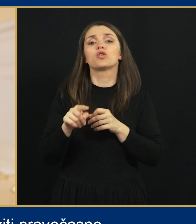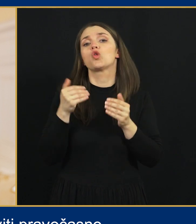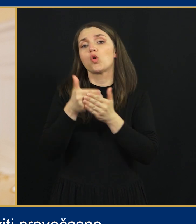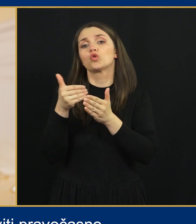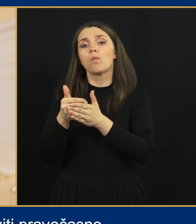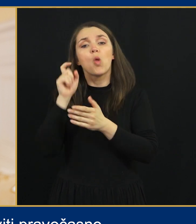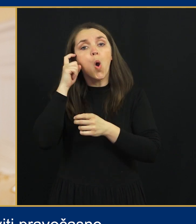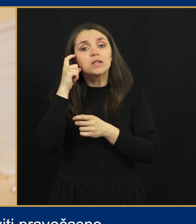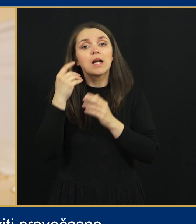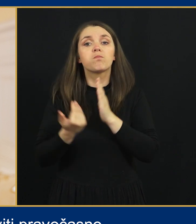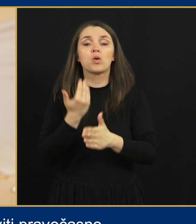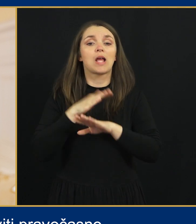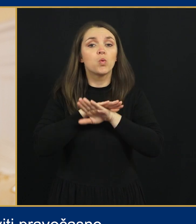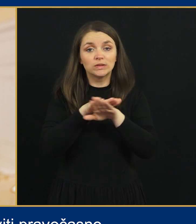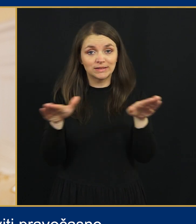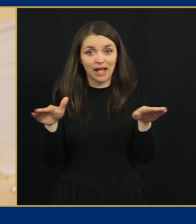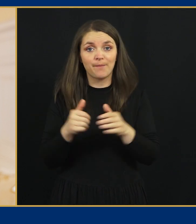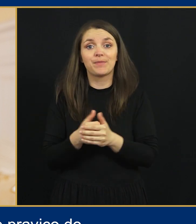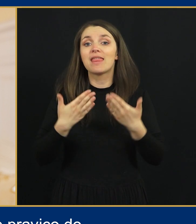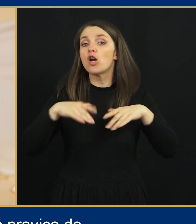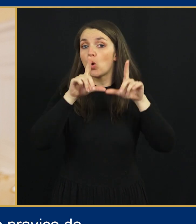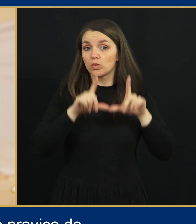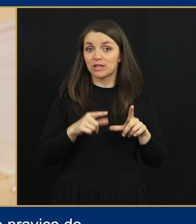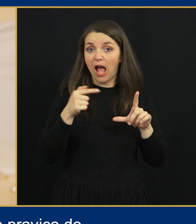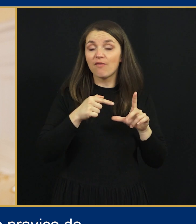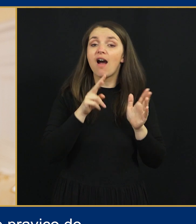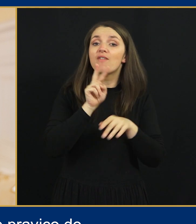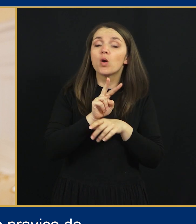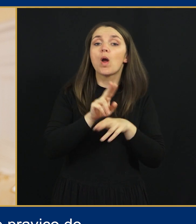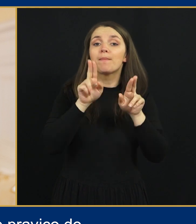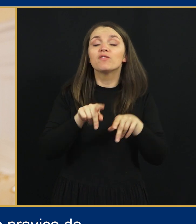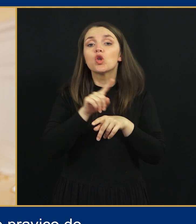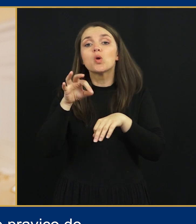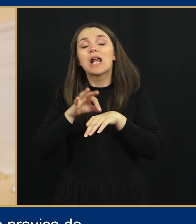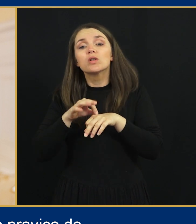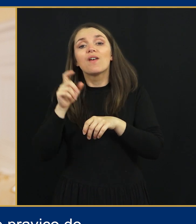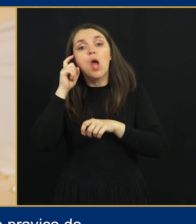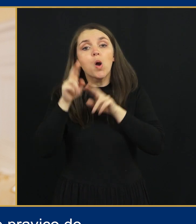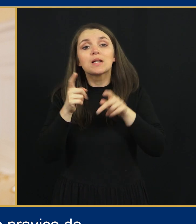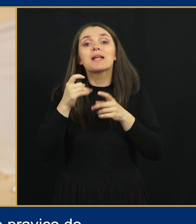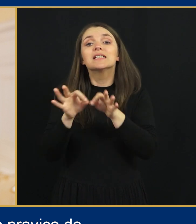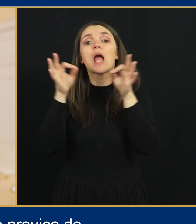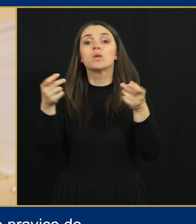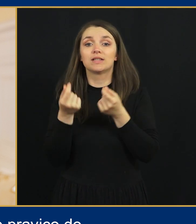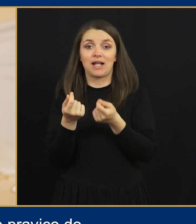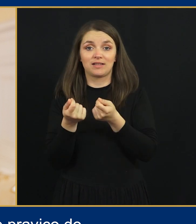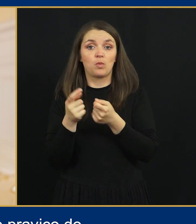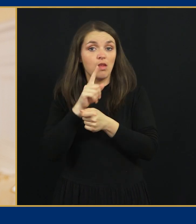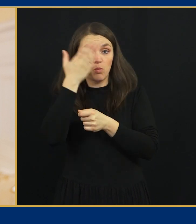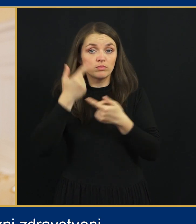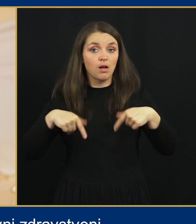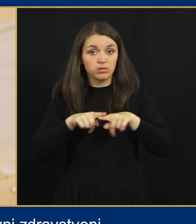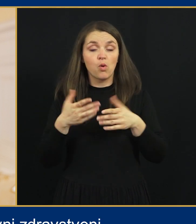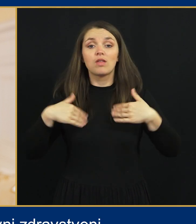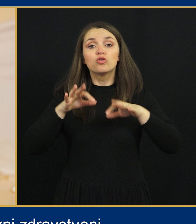pravočasno, kakovostno in dostopno oskrbo za vse. Naša ustava namreč varuje pravico do zdravstvene oskrbe iz javnih